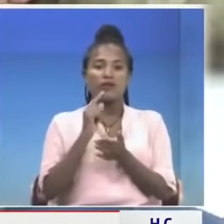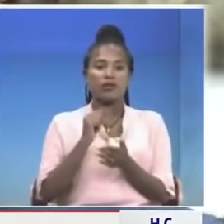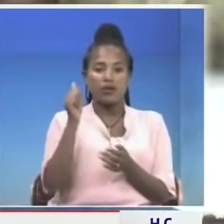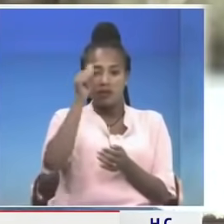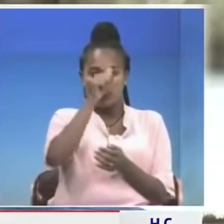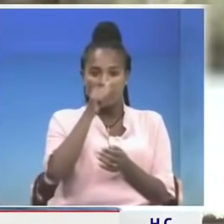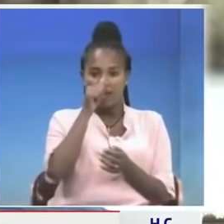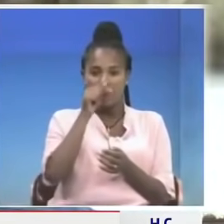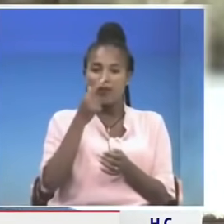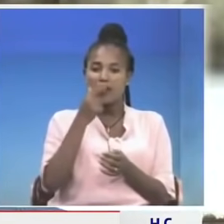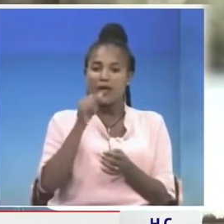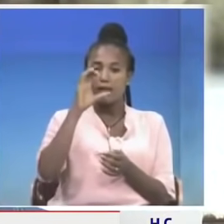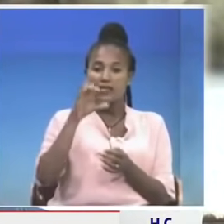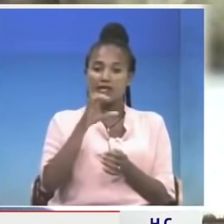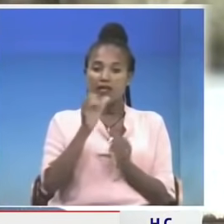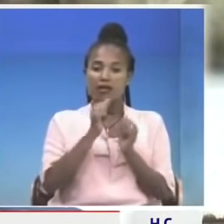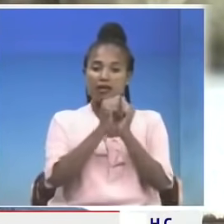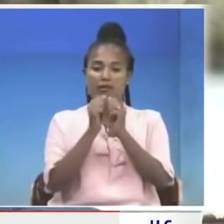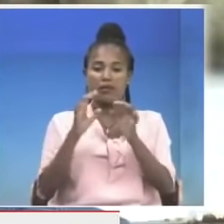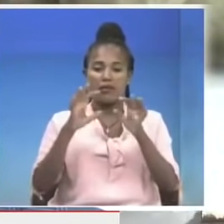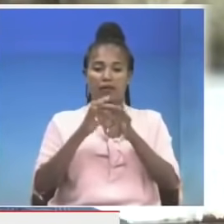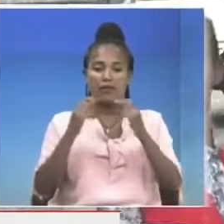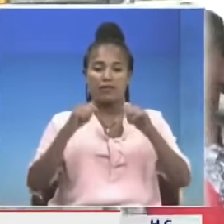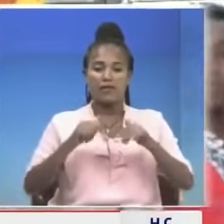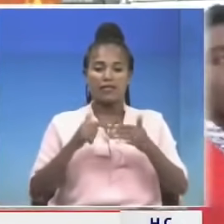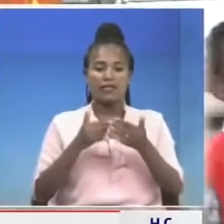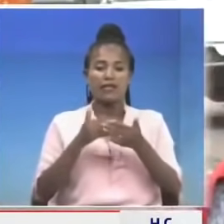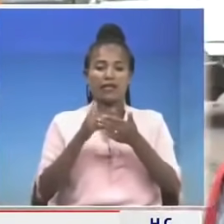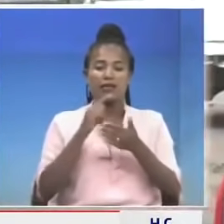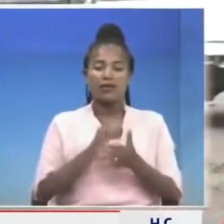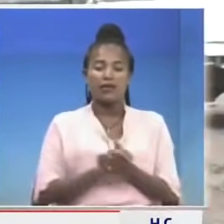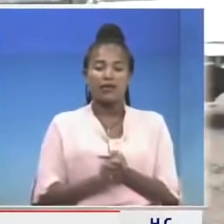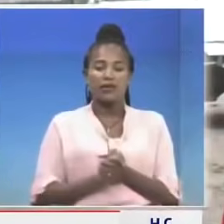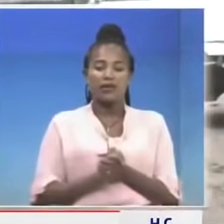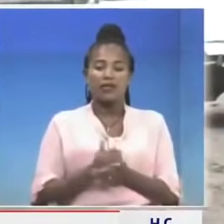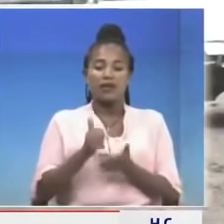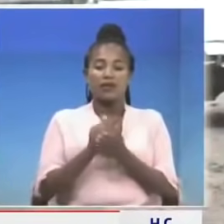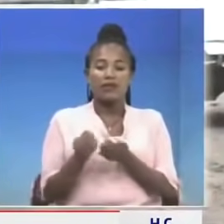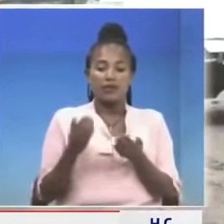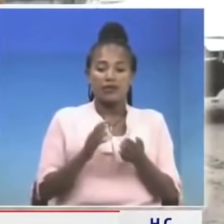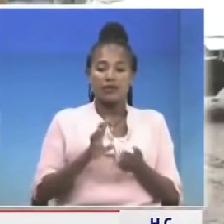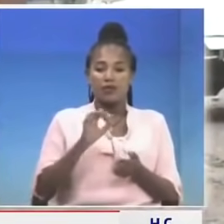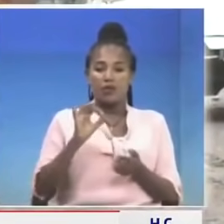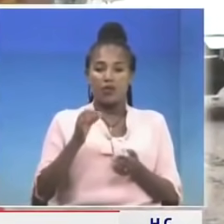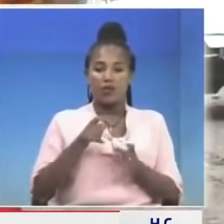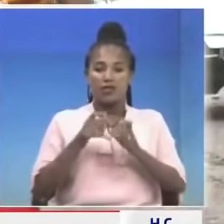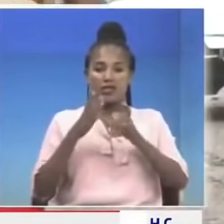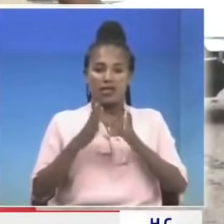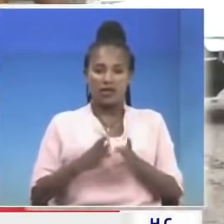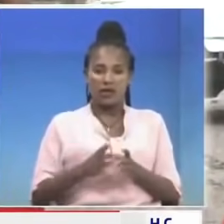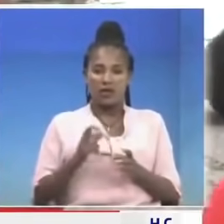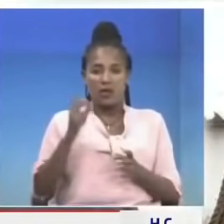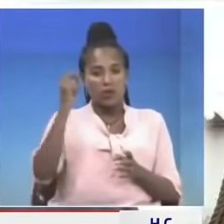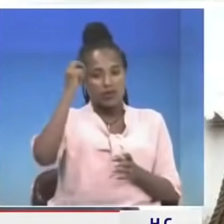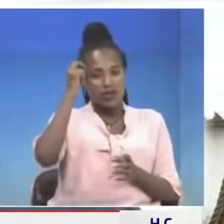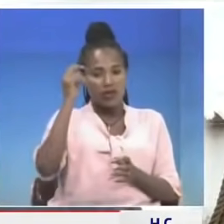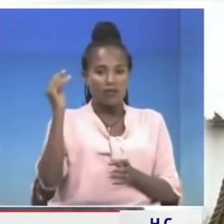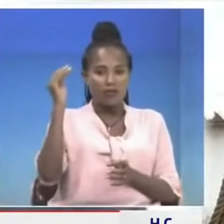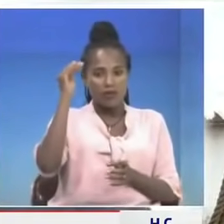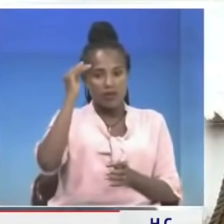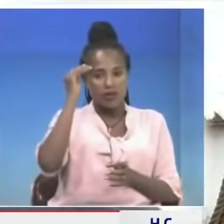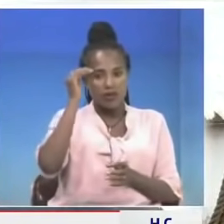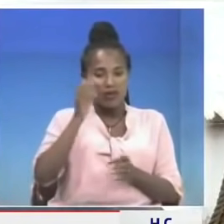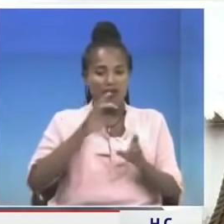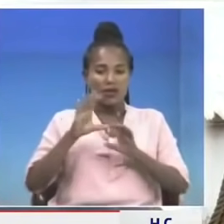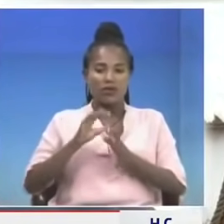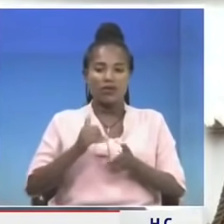ከኢትዮጵያ ቀይ መስቀል ጋር በመተባበር ዛሬ እዚህ የተገኘ ነው። ድጋፉን የተረከቡት የሰሜን ወሎ ዞን አስተዳዳሪ ወልደ ትንሳኤ መኮንን